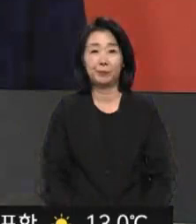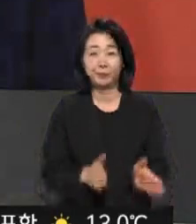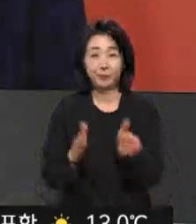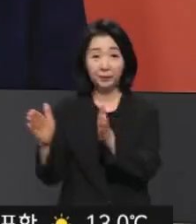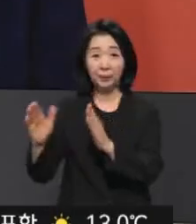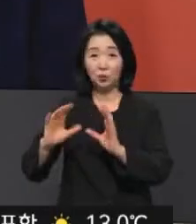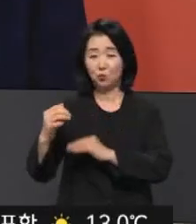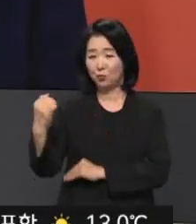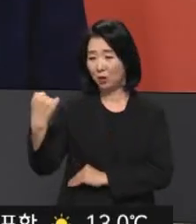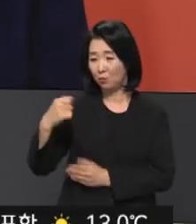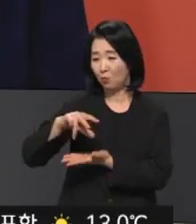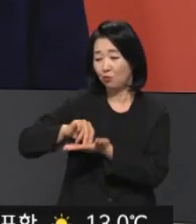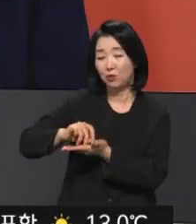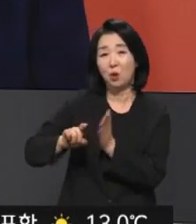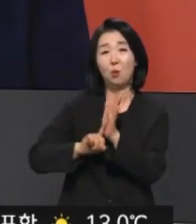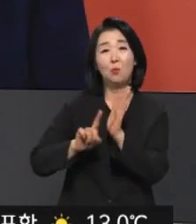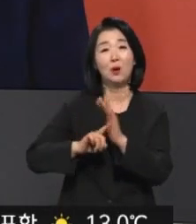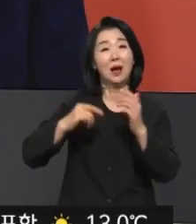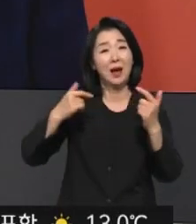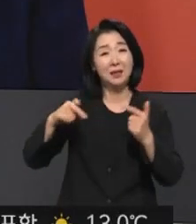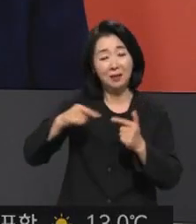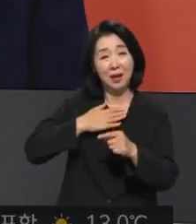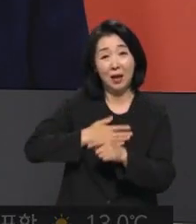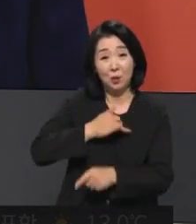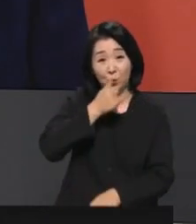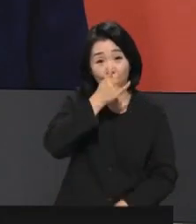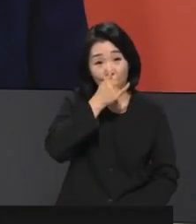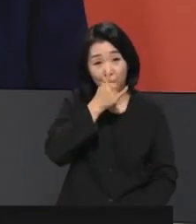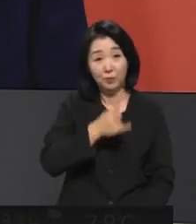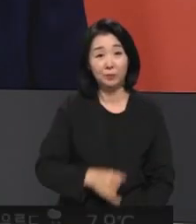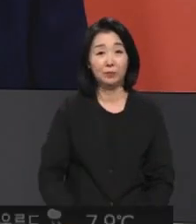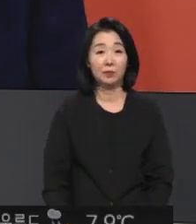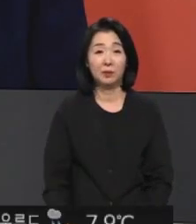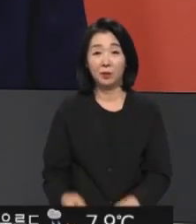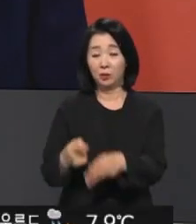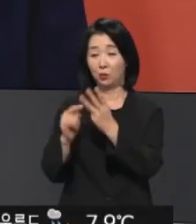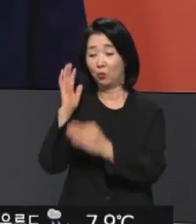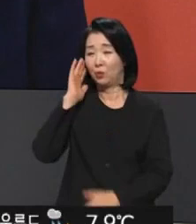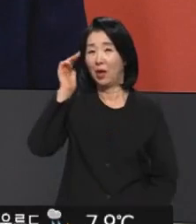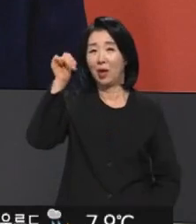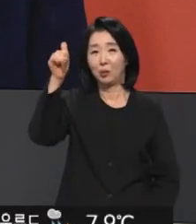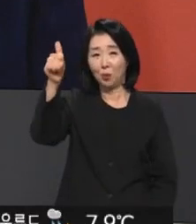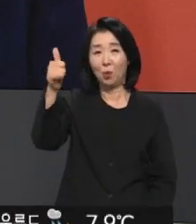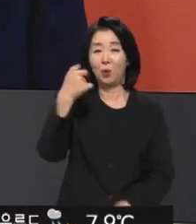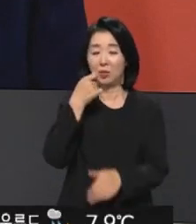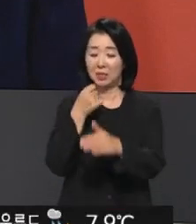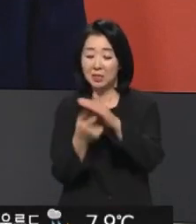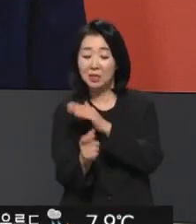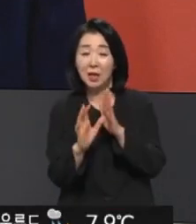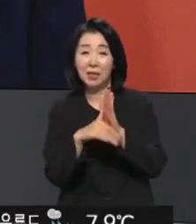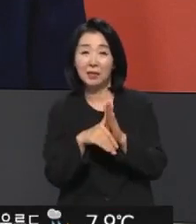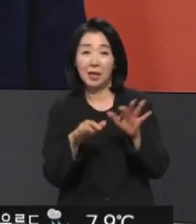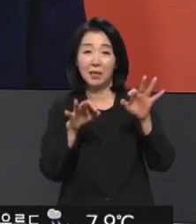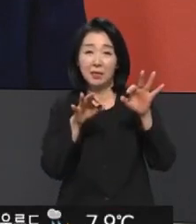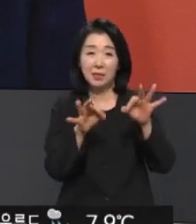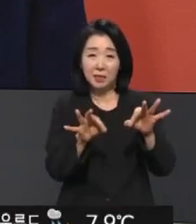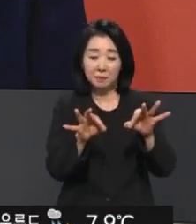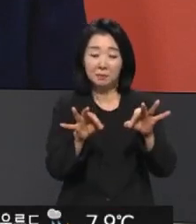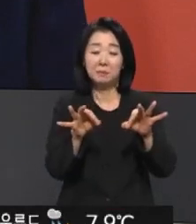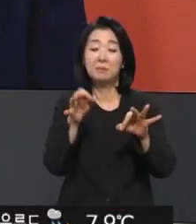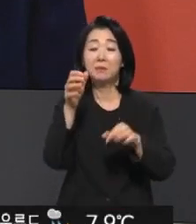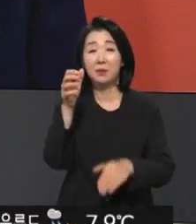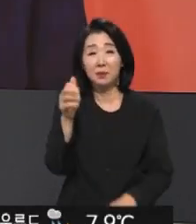국민의힘도 문제는 홍보가 아니라는 점을 잘 알고 있는 듯합니다. 윤 대통령 지시가 나온 날 김기현 대표는 정책